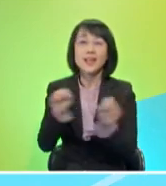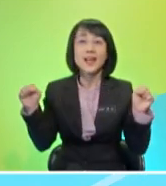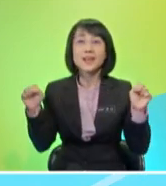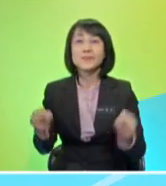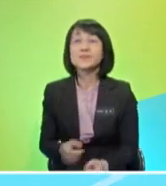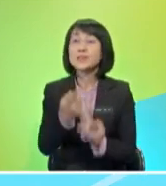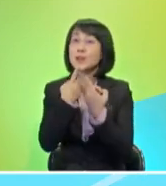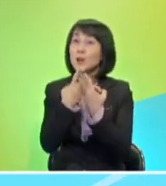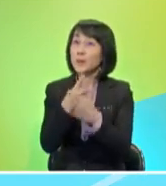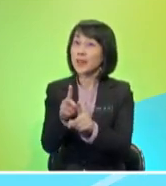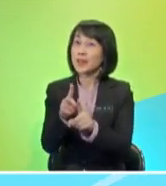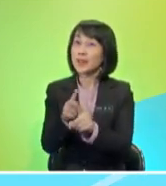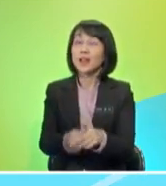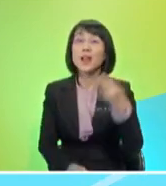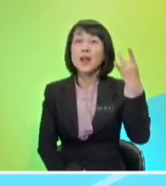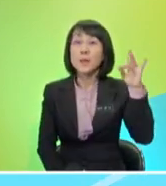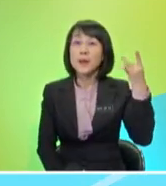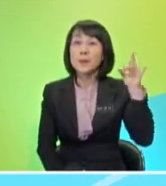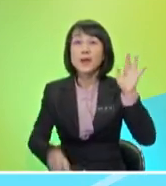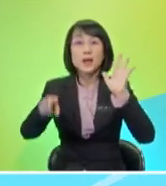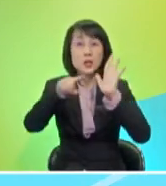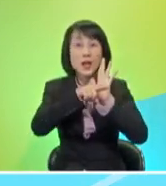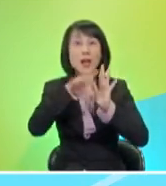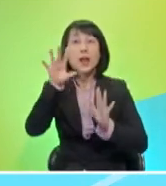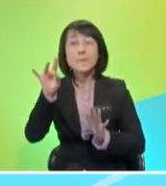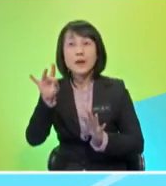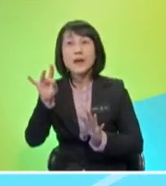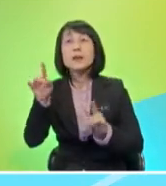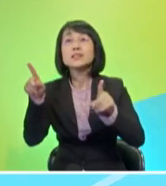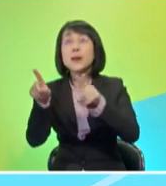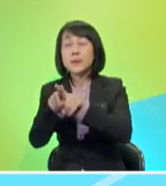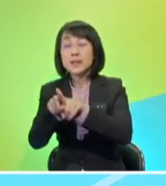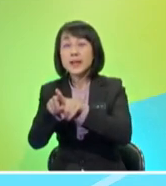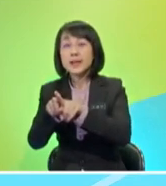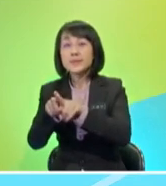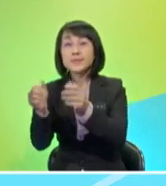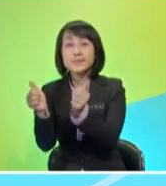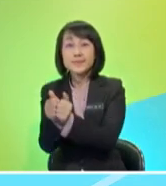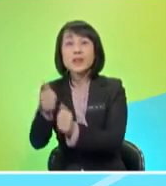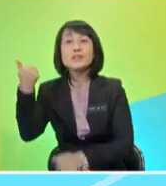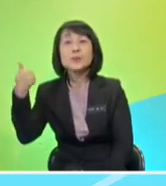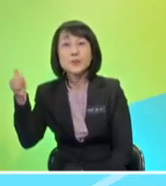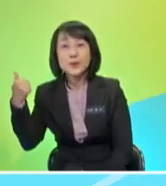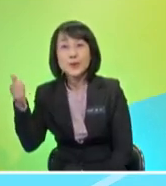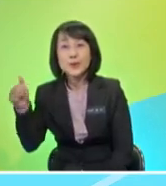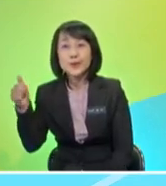Ada jawapannya. 18 tolak 8 sama dengan 10. Okey,